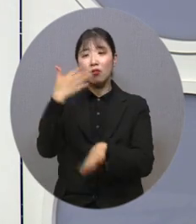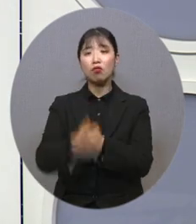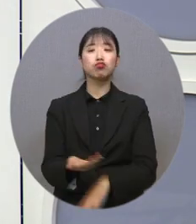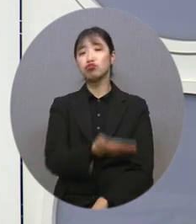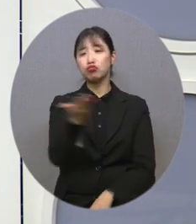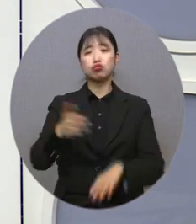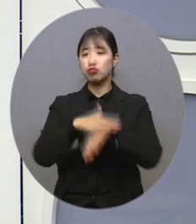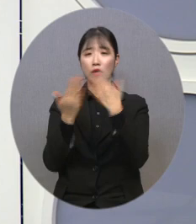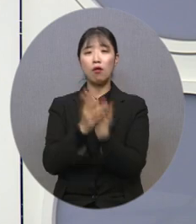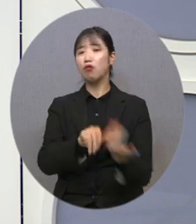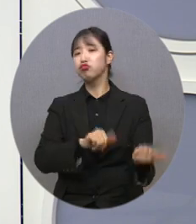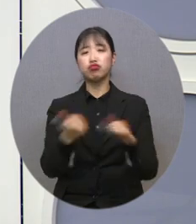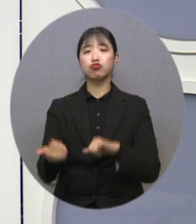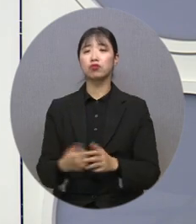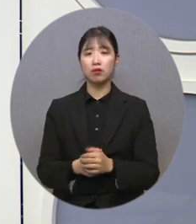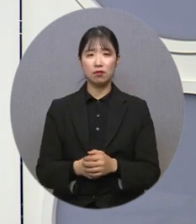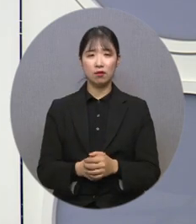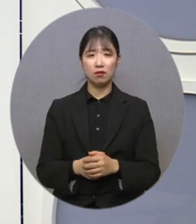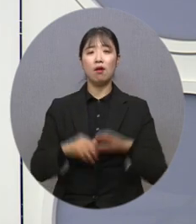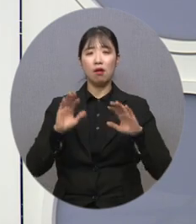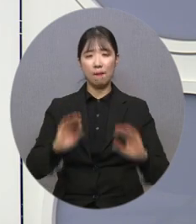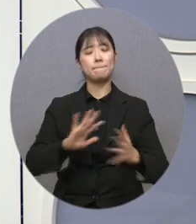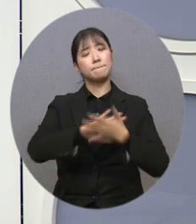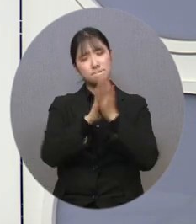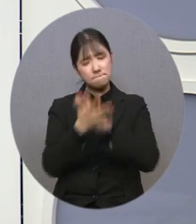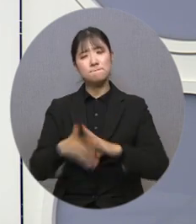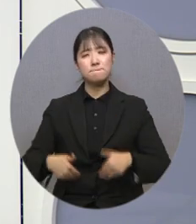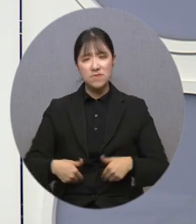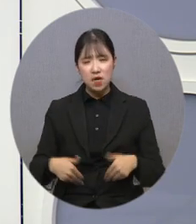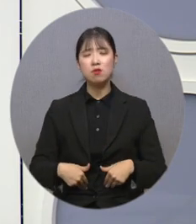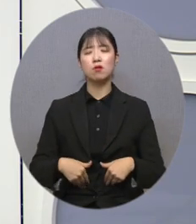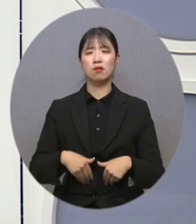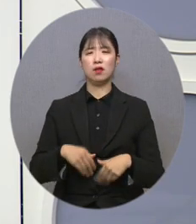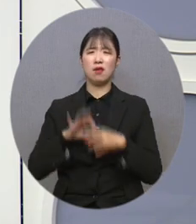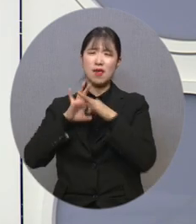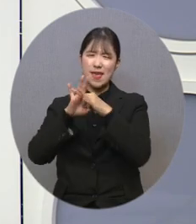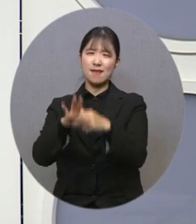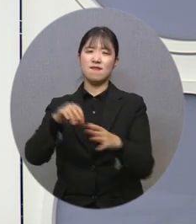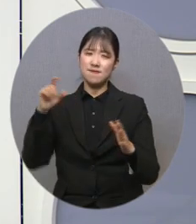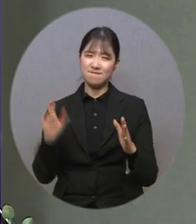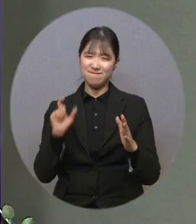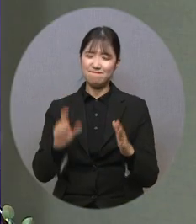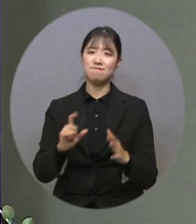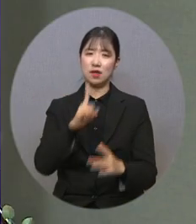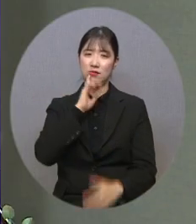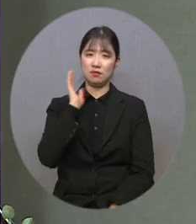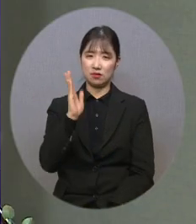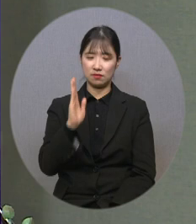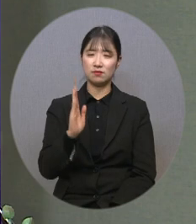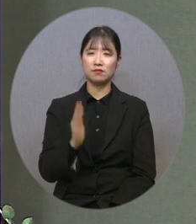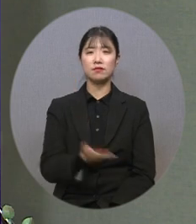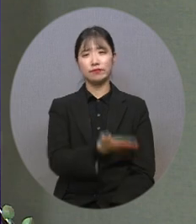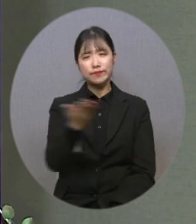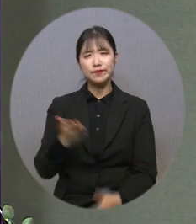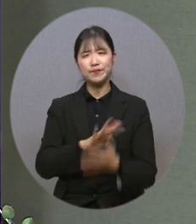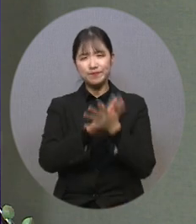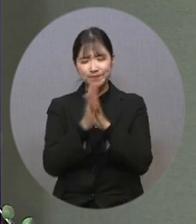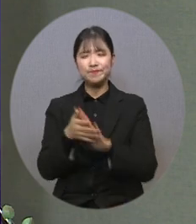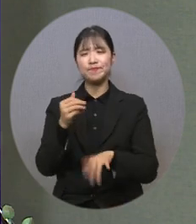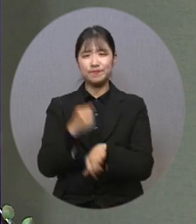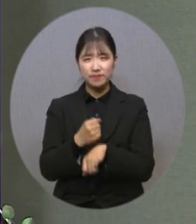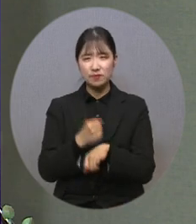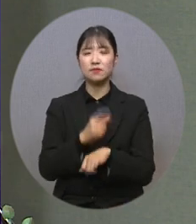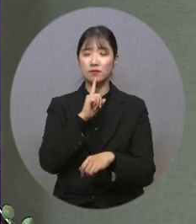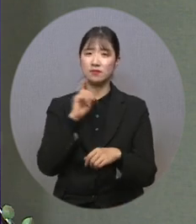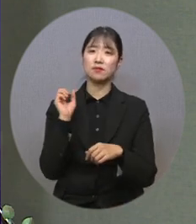당신들 다 죽는다. 그러니까 변해야 된다. 이런 얘기를 끊임없이 강조를 하면서 당신들이 변해야 된다는 얘기를